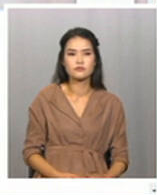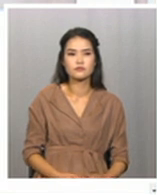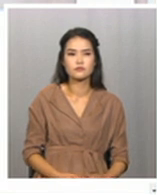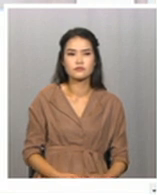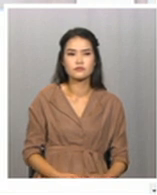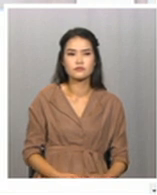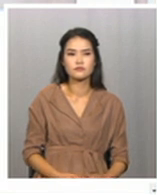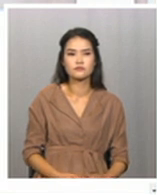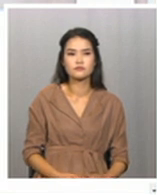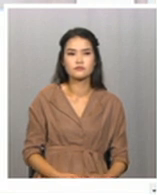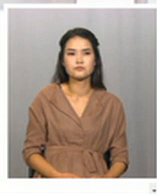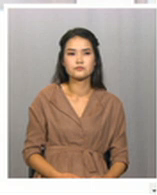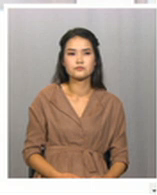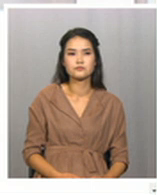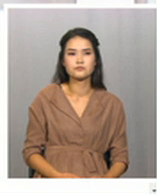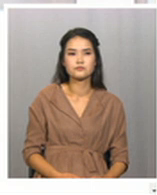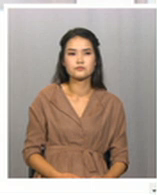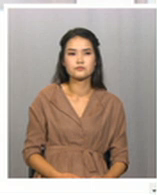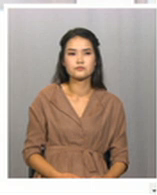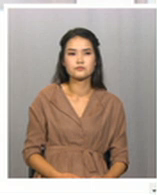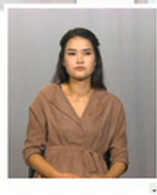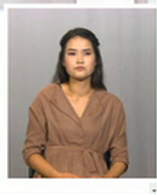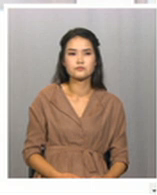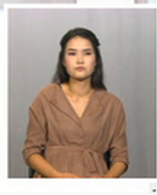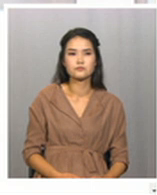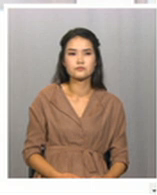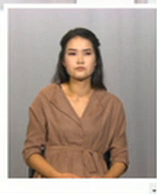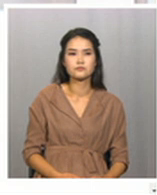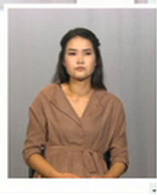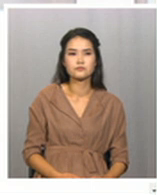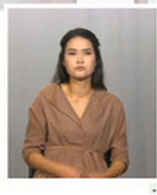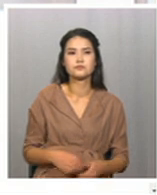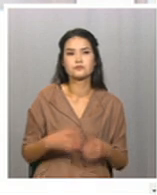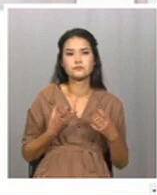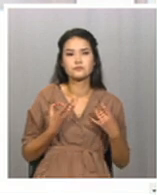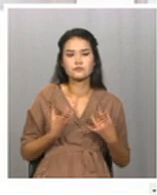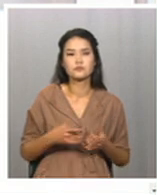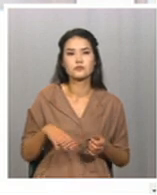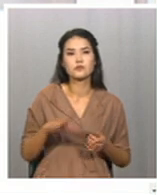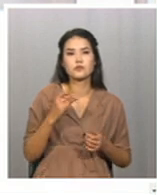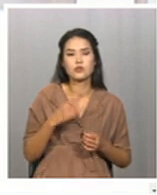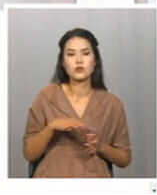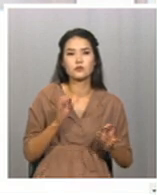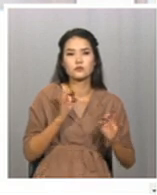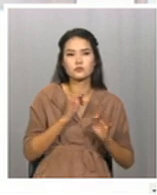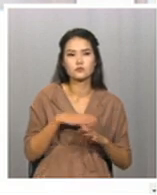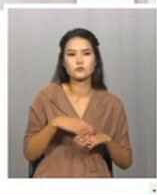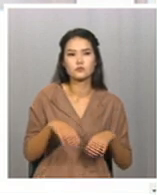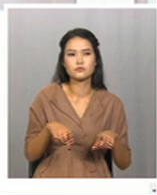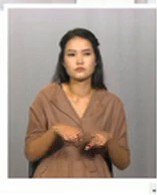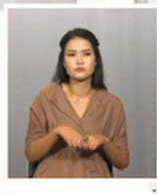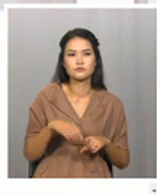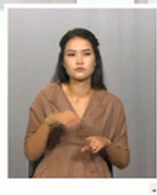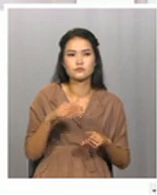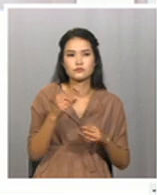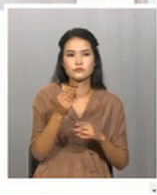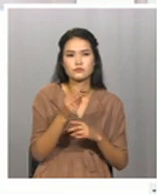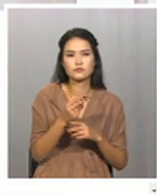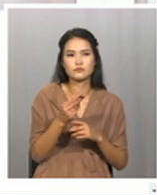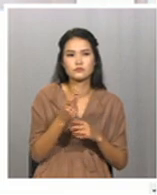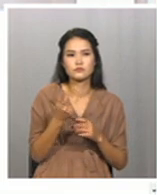Қарапайым ғана осы бір мәтін арқылы біз сайт қолданушыларын осы сайтқа тарта білуіміз